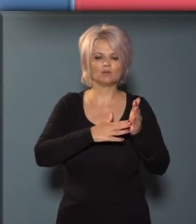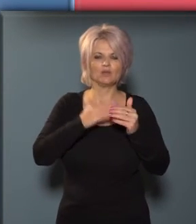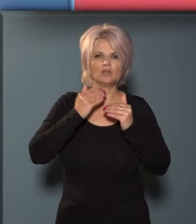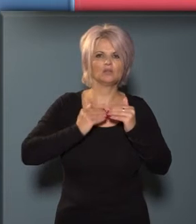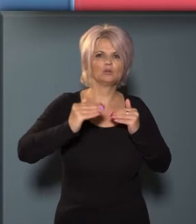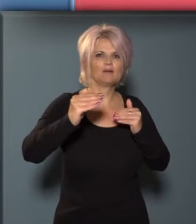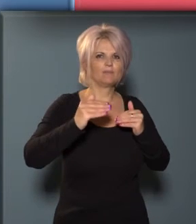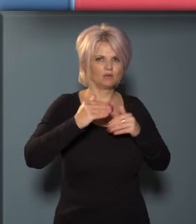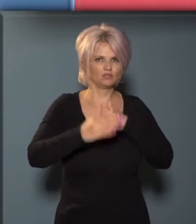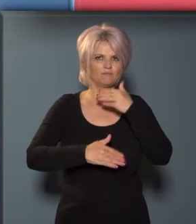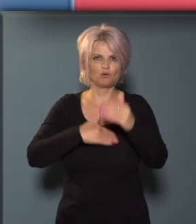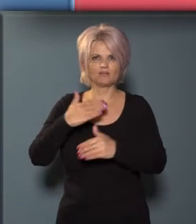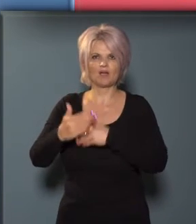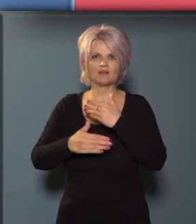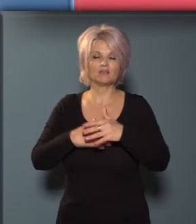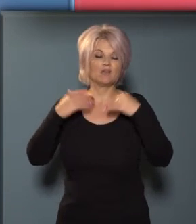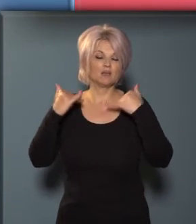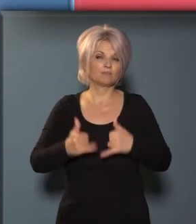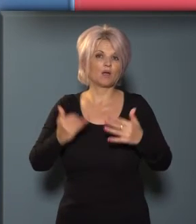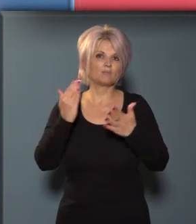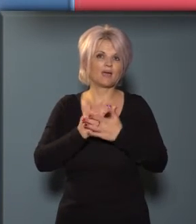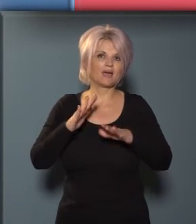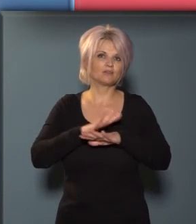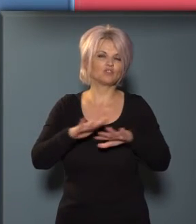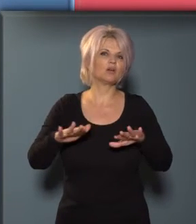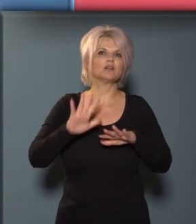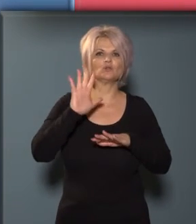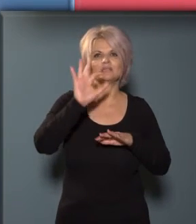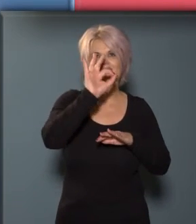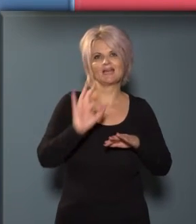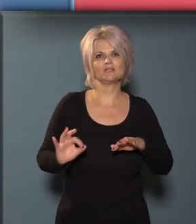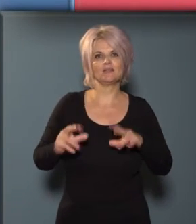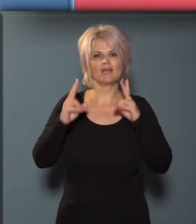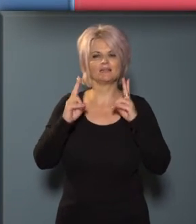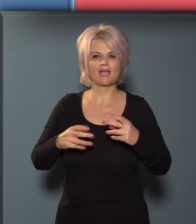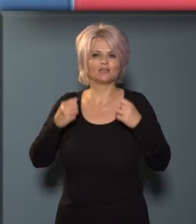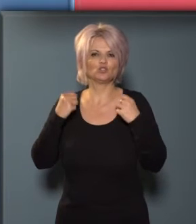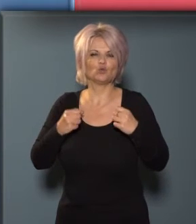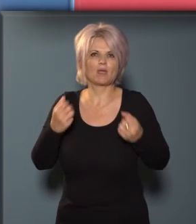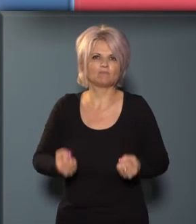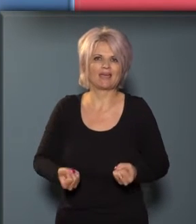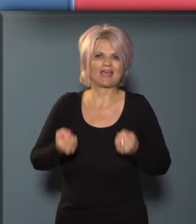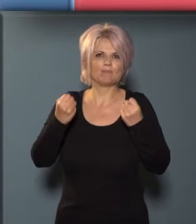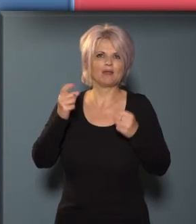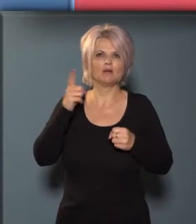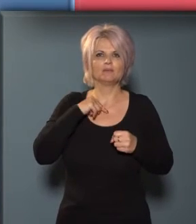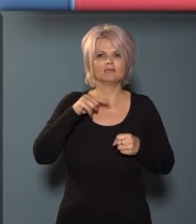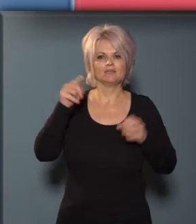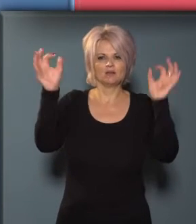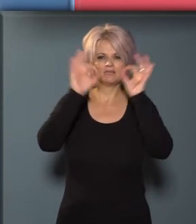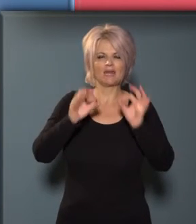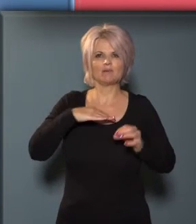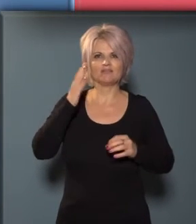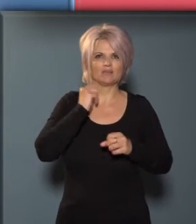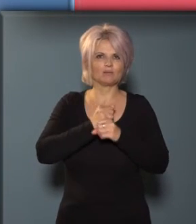is folytatunk. Ma már csak az 5%-át kell annak a súlynak megemelni, amit itt a gyárban a